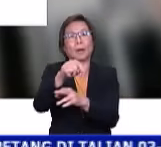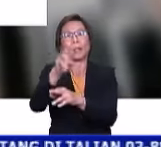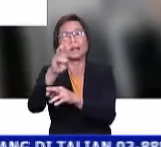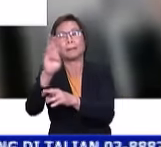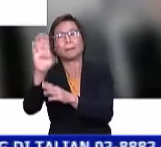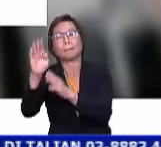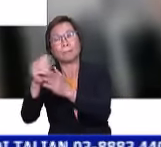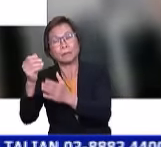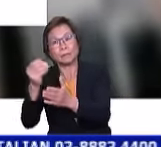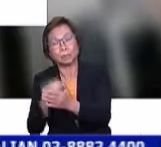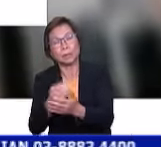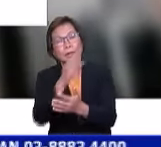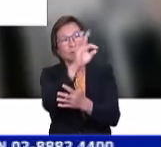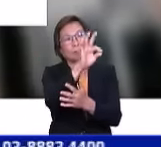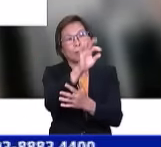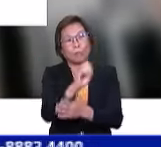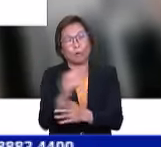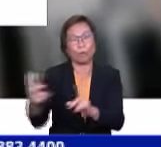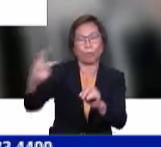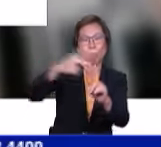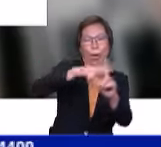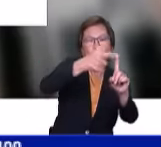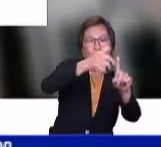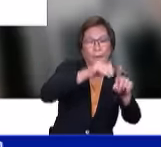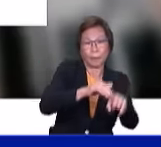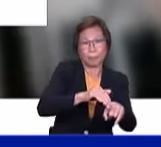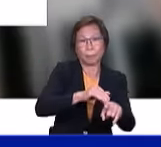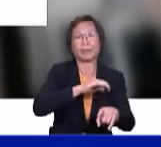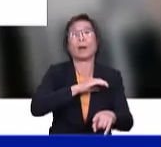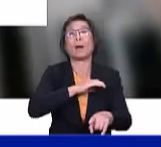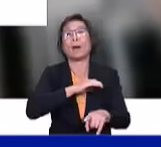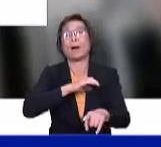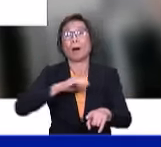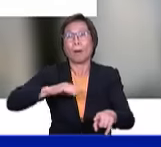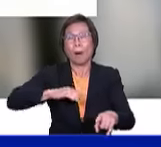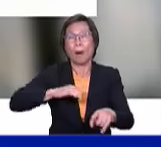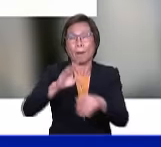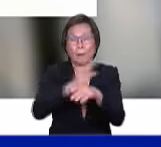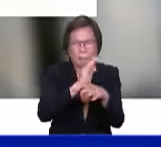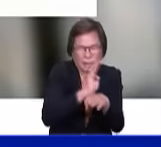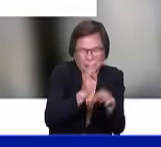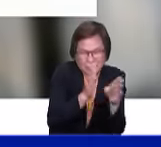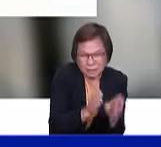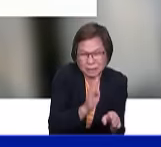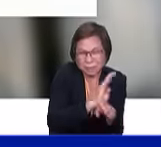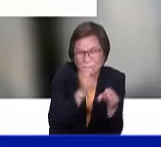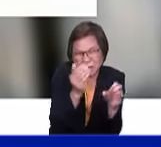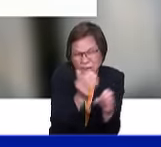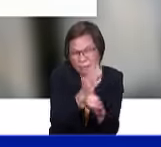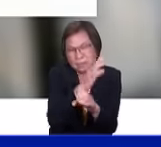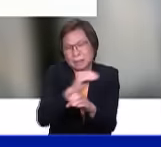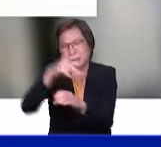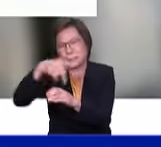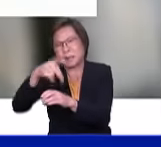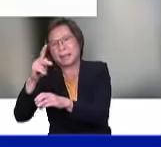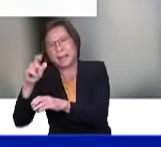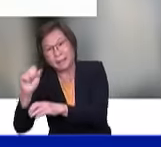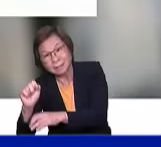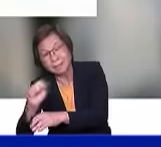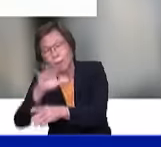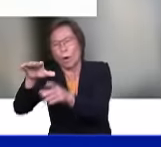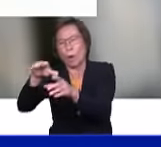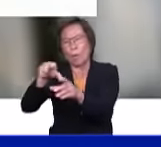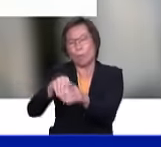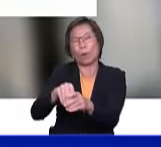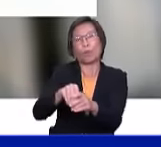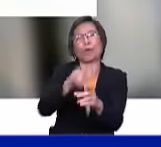RM12.6 bilion. 90 permohonan pula daripada pelanggan perusahaan mikro serta perusahaan kecil dan sederhana yang melibatkan